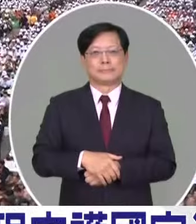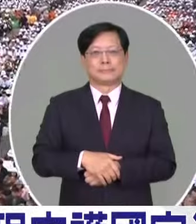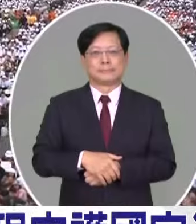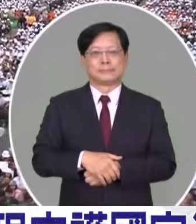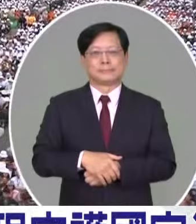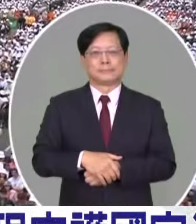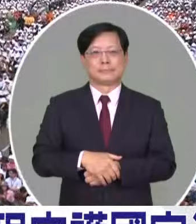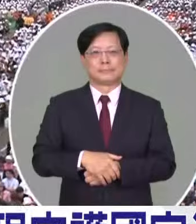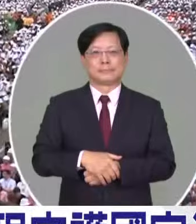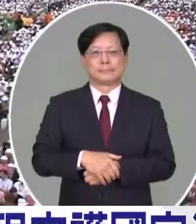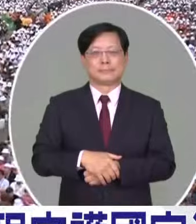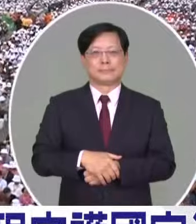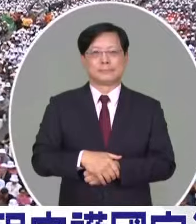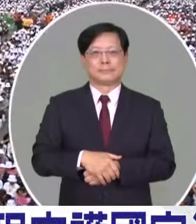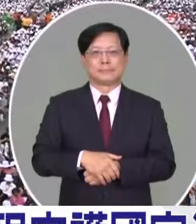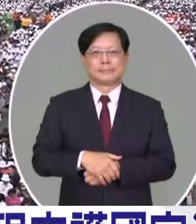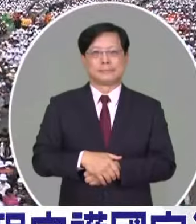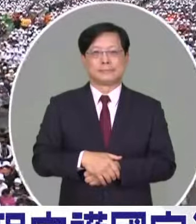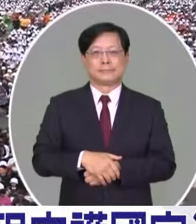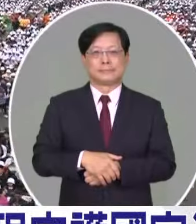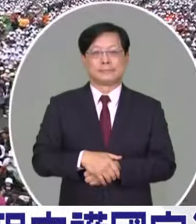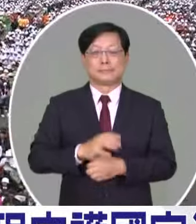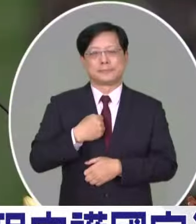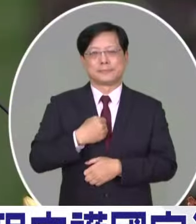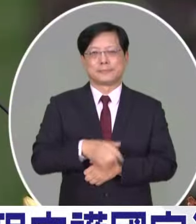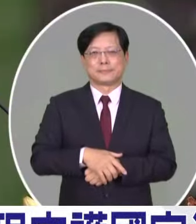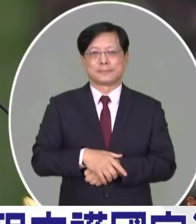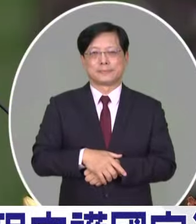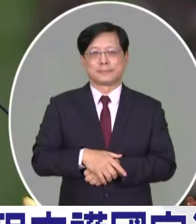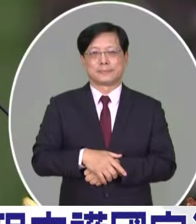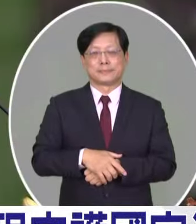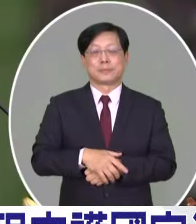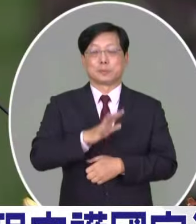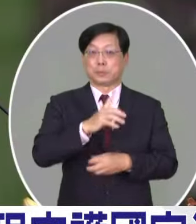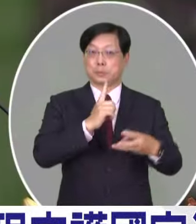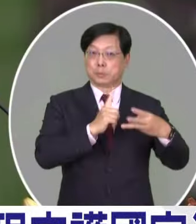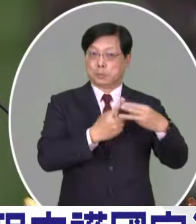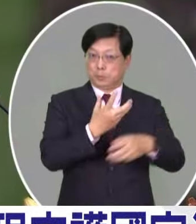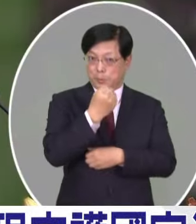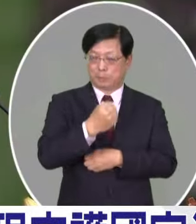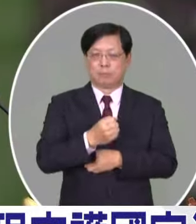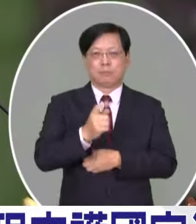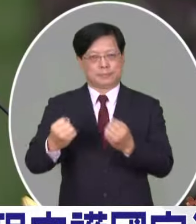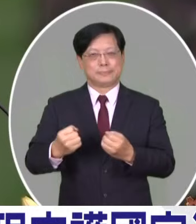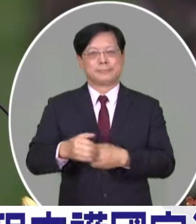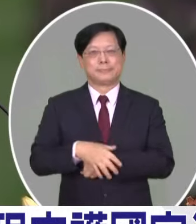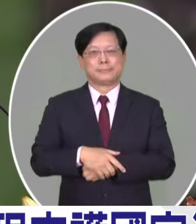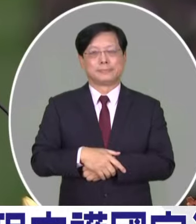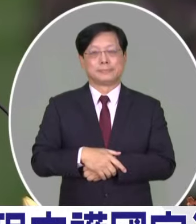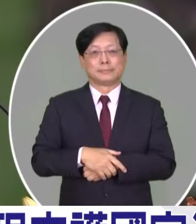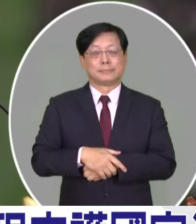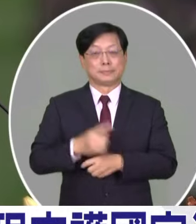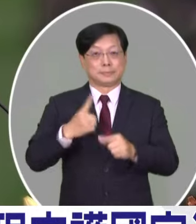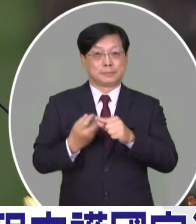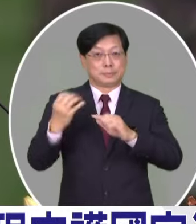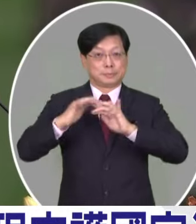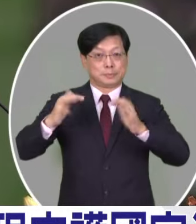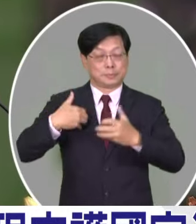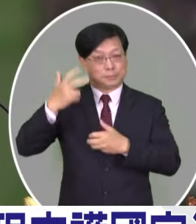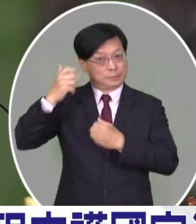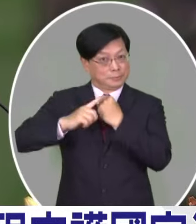战力，同时展现守护台湾决心。 有主权才有国家，根据中华民国宪